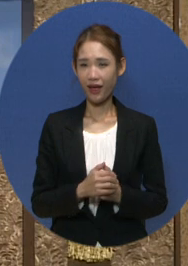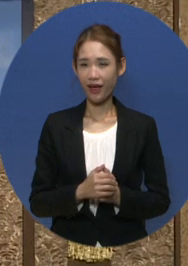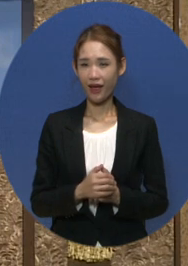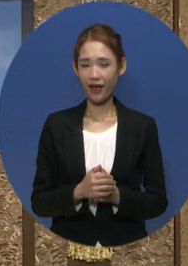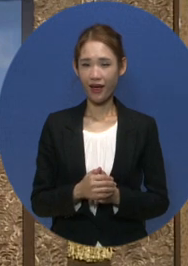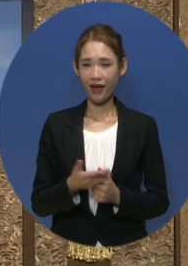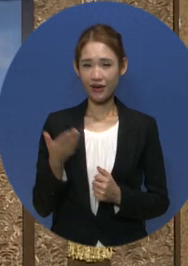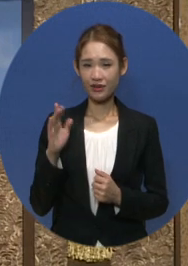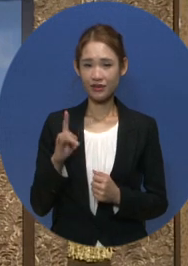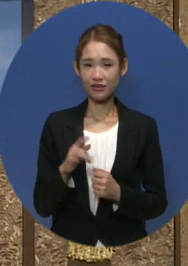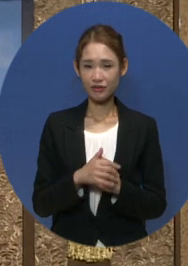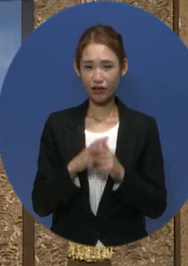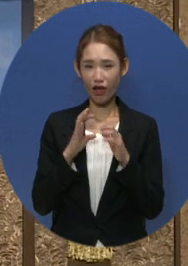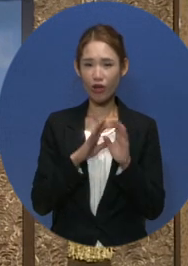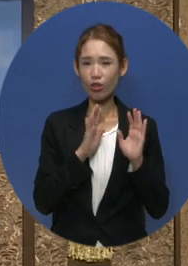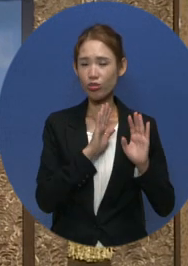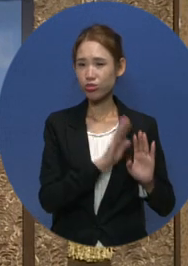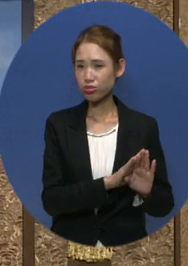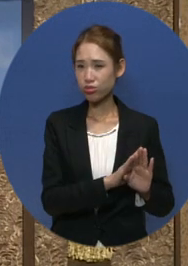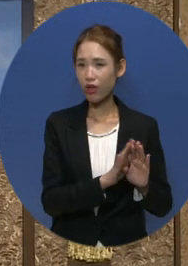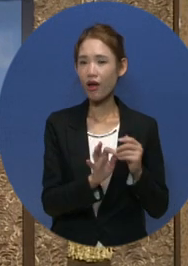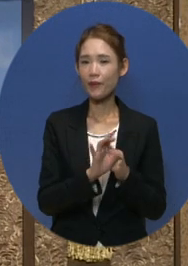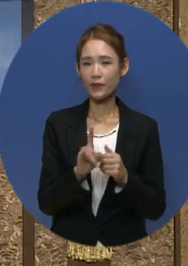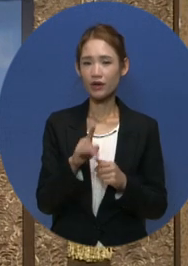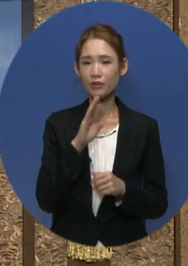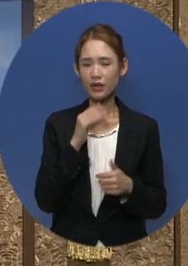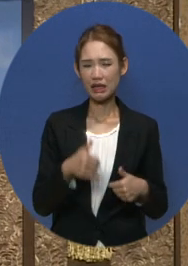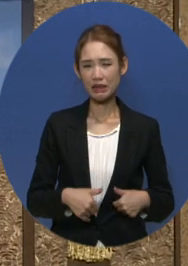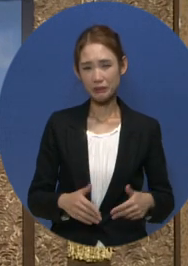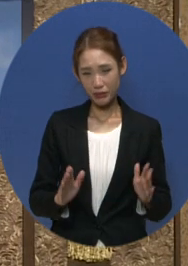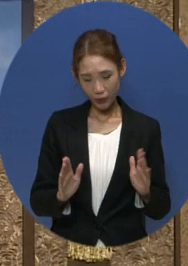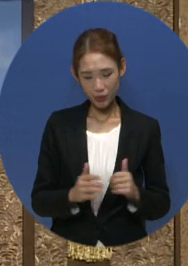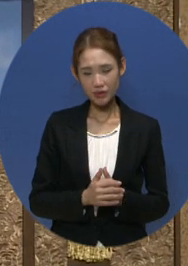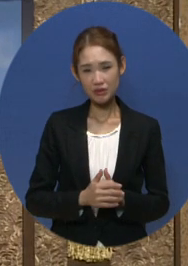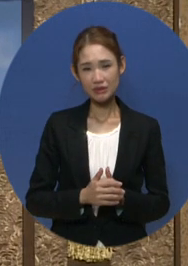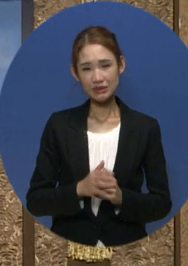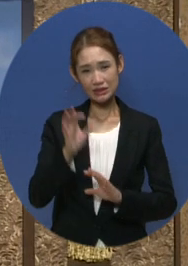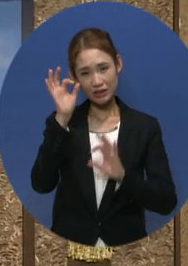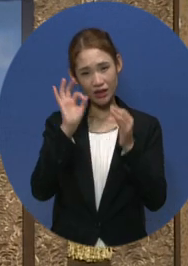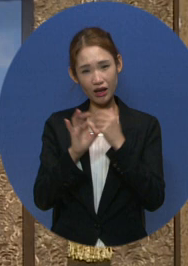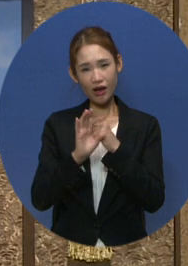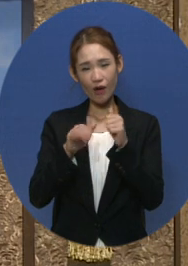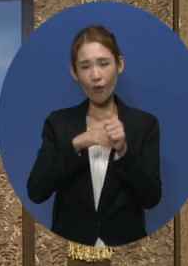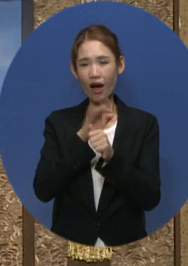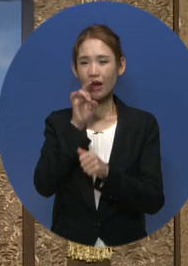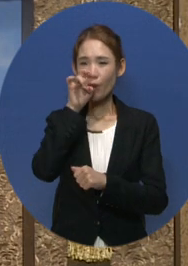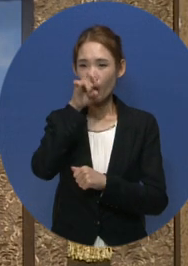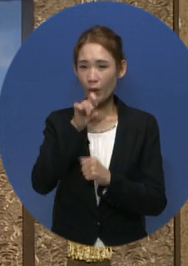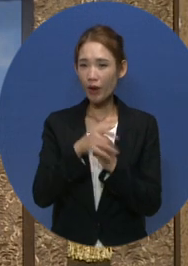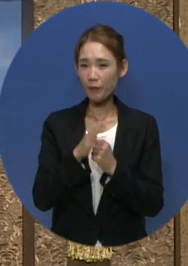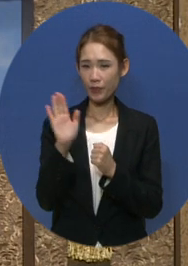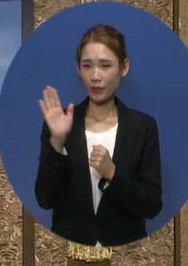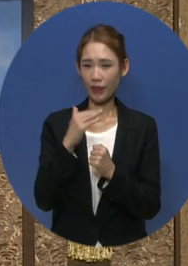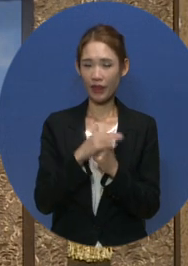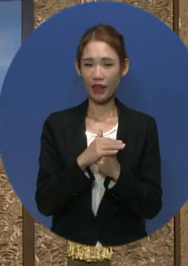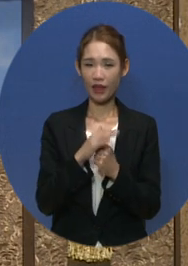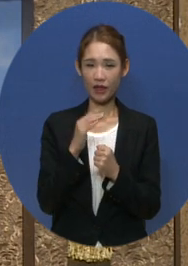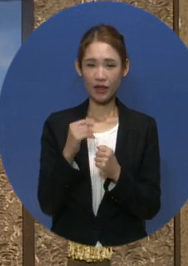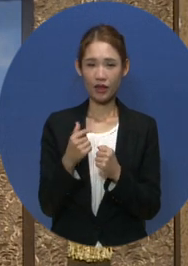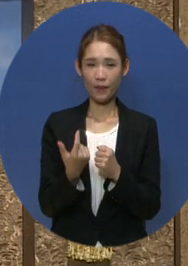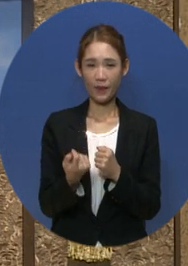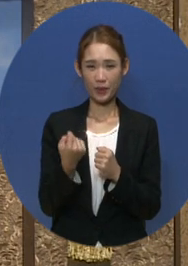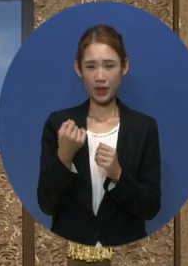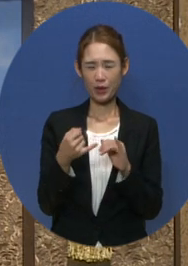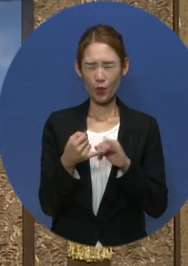네. 근데 이제 그거 이제 계속 놔두면 정말 이거 필요 없는 거고 잘못하면 환경 오염됩니다. 네. 그래서 이제 그거를